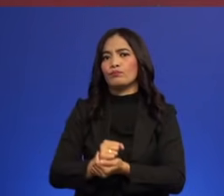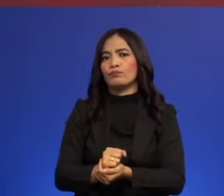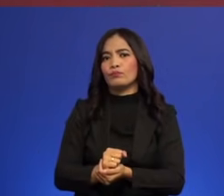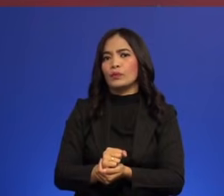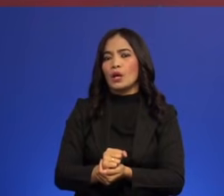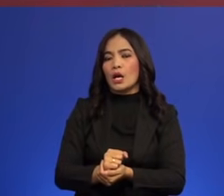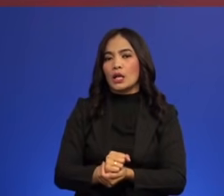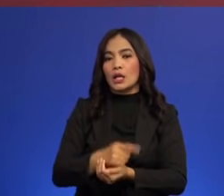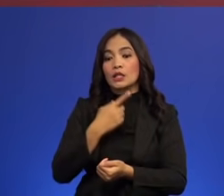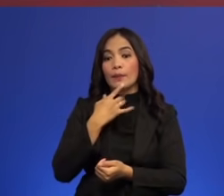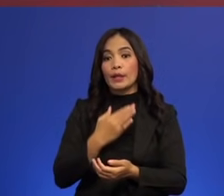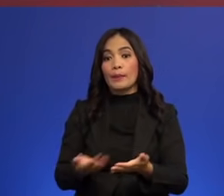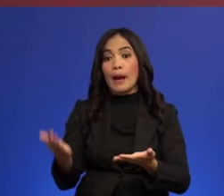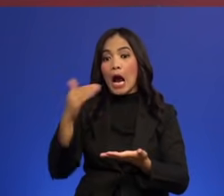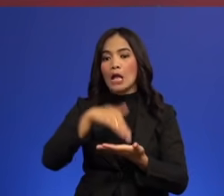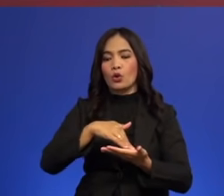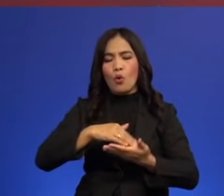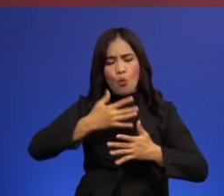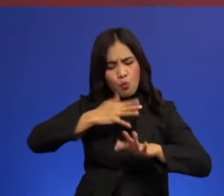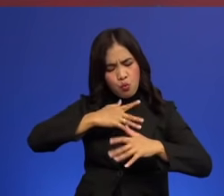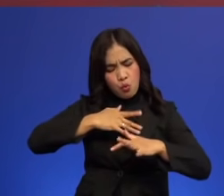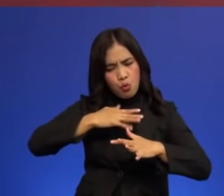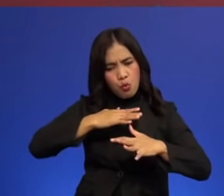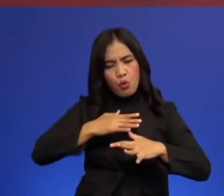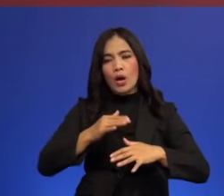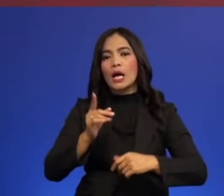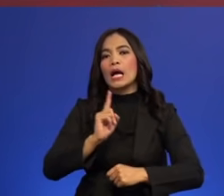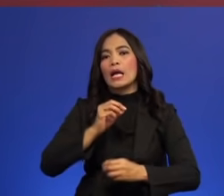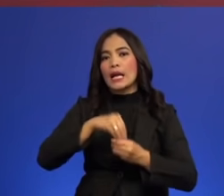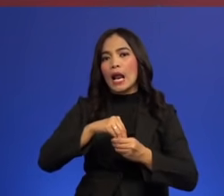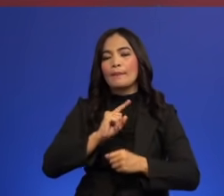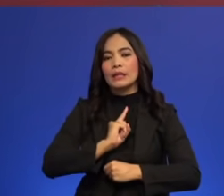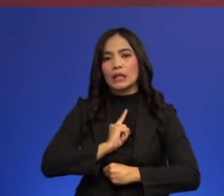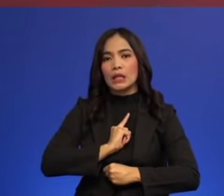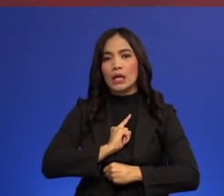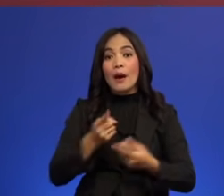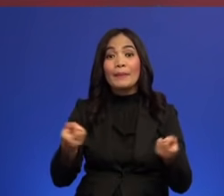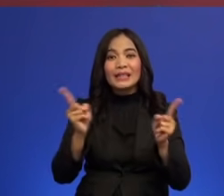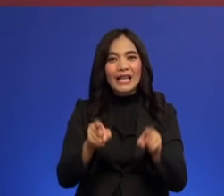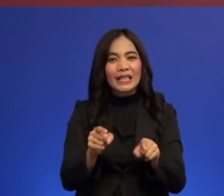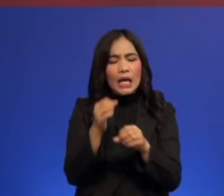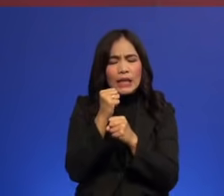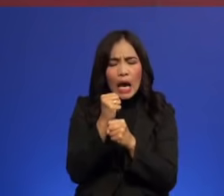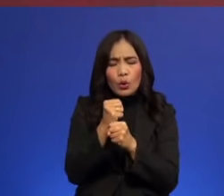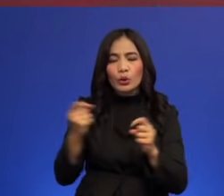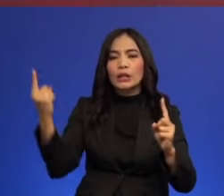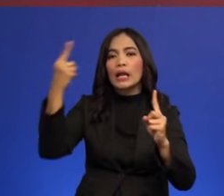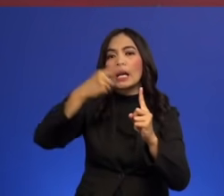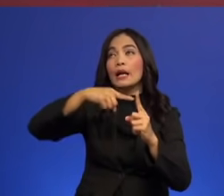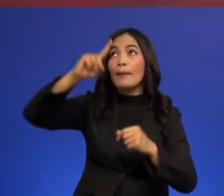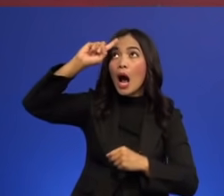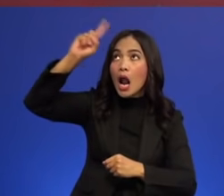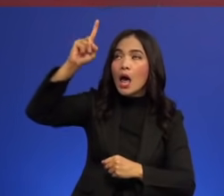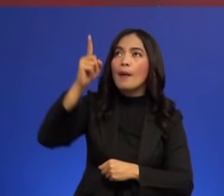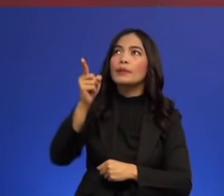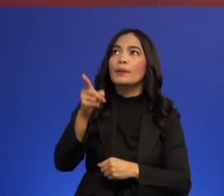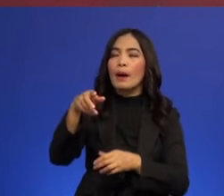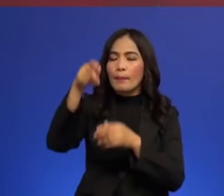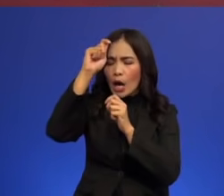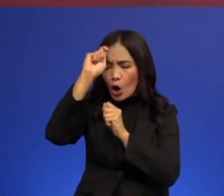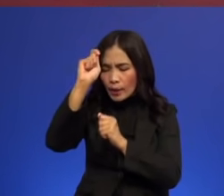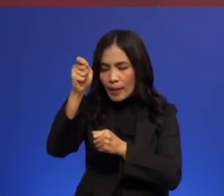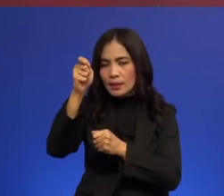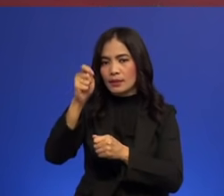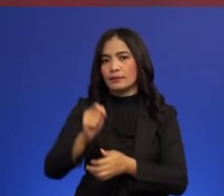dan membangkitkan kegentaran sehingga kita takut akan Allah, takut karena menghormati